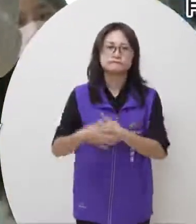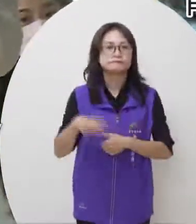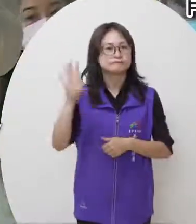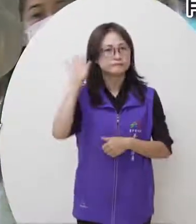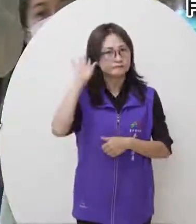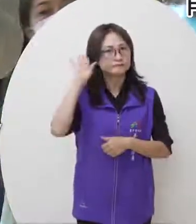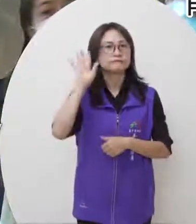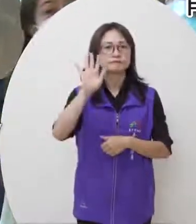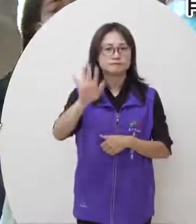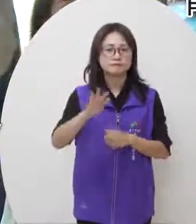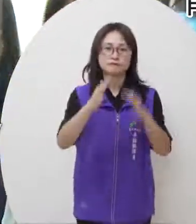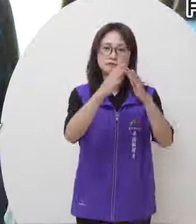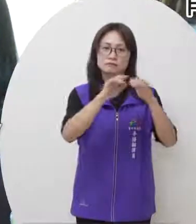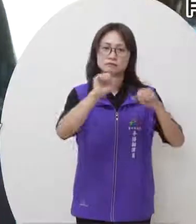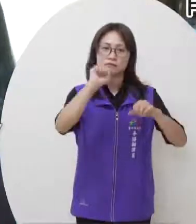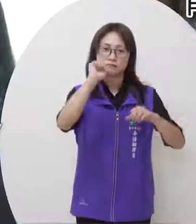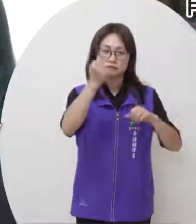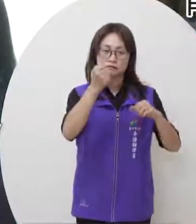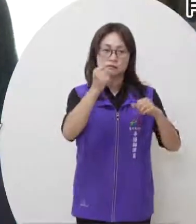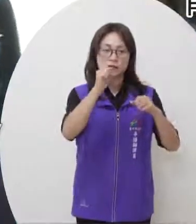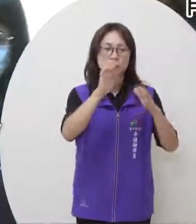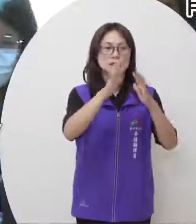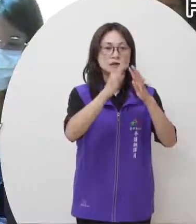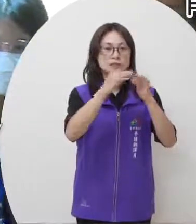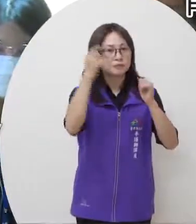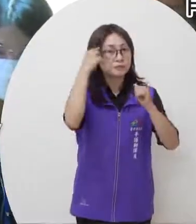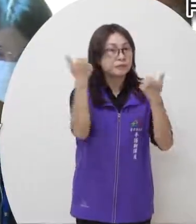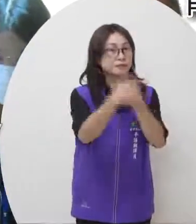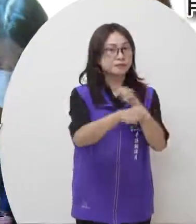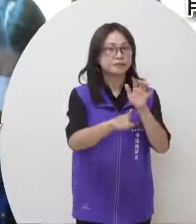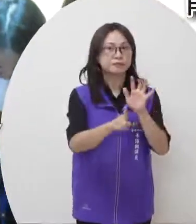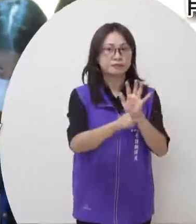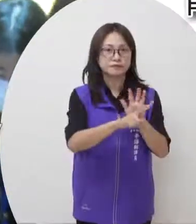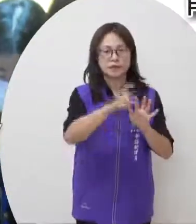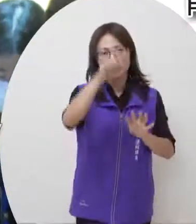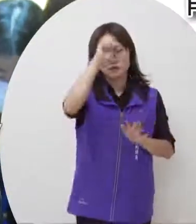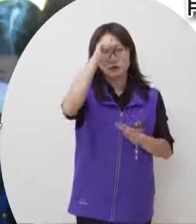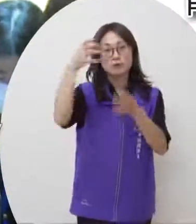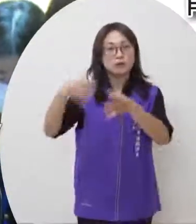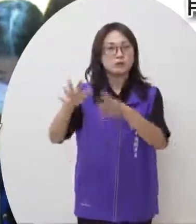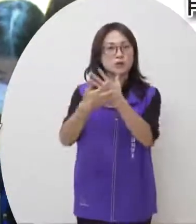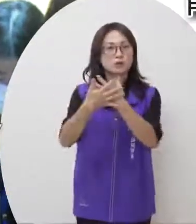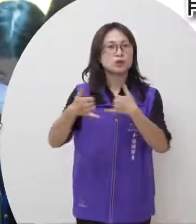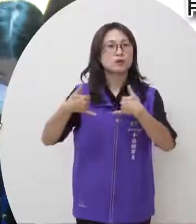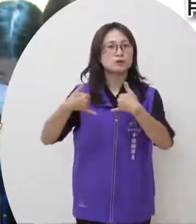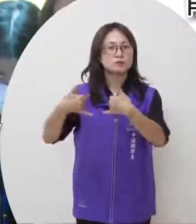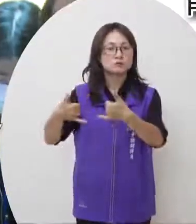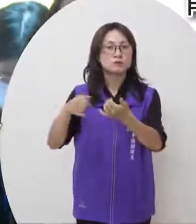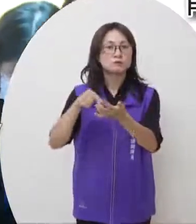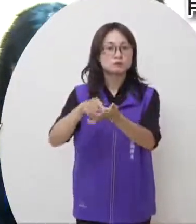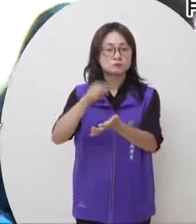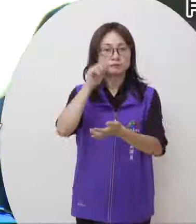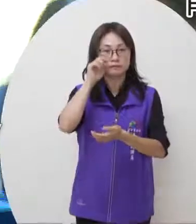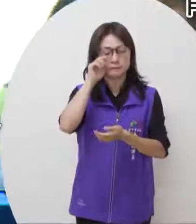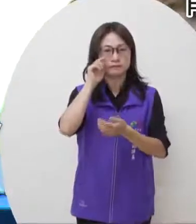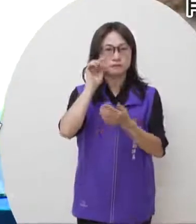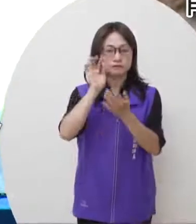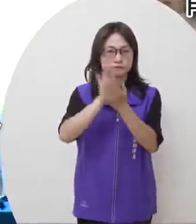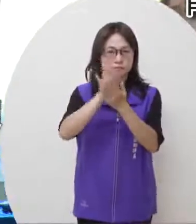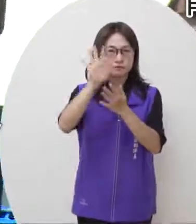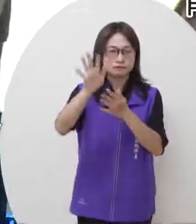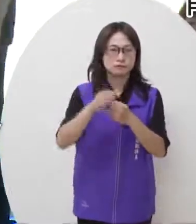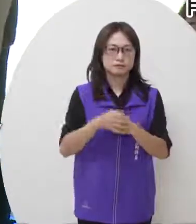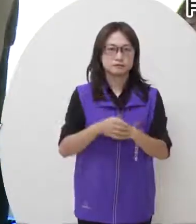过很多这些网络平台来探寻，说民众大概希望下一个阶段台中市面对捷运